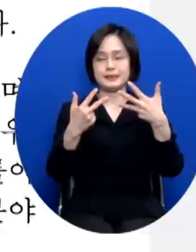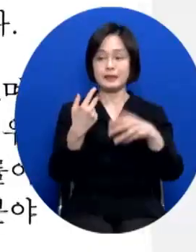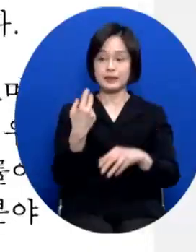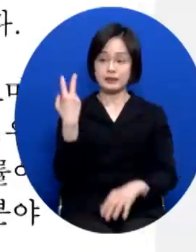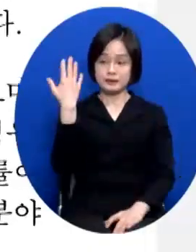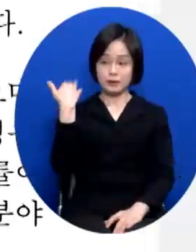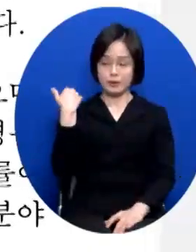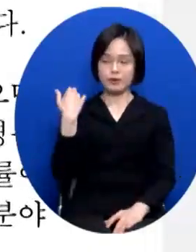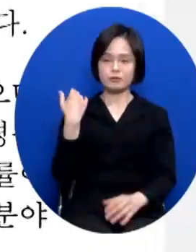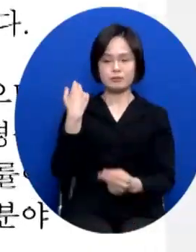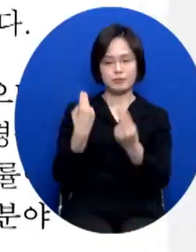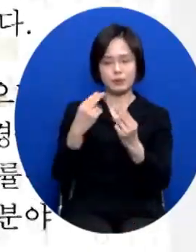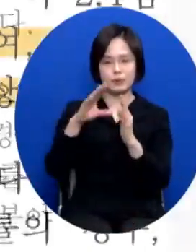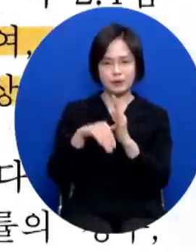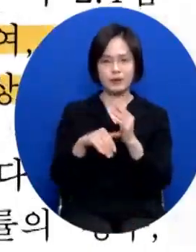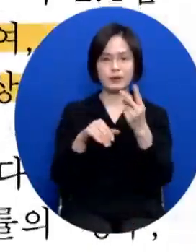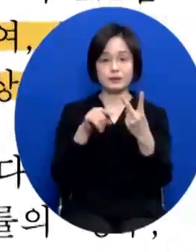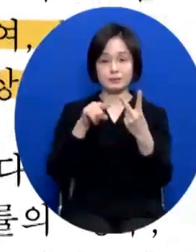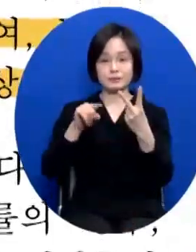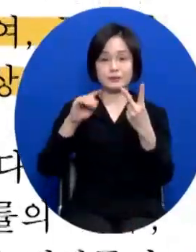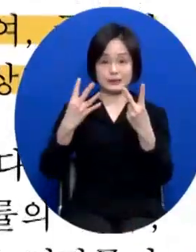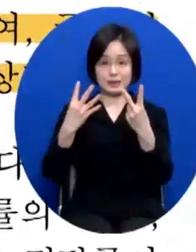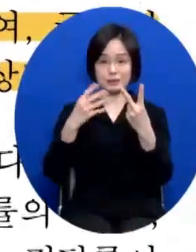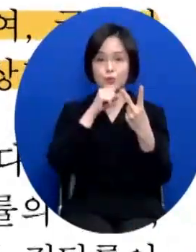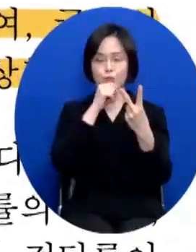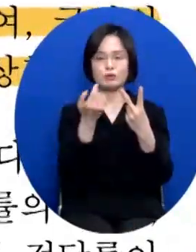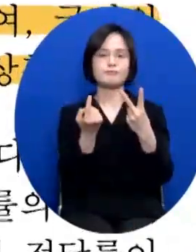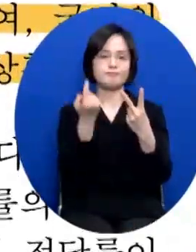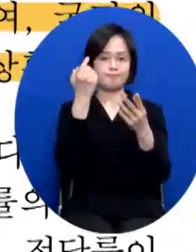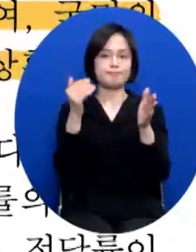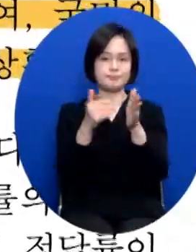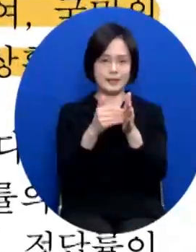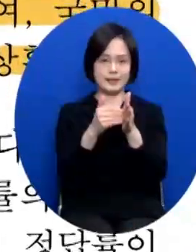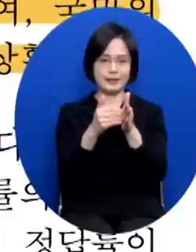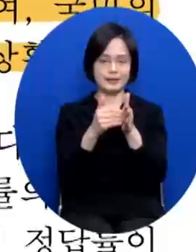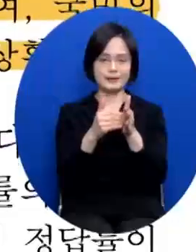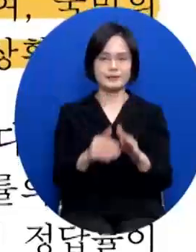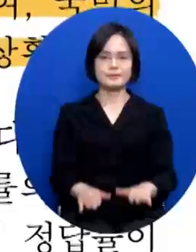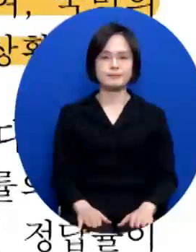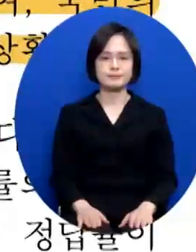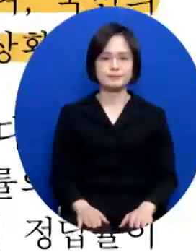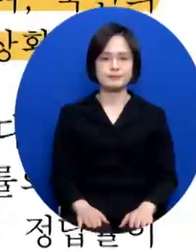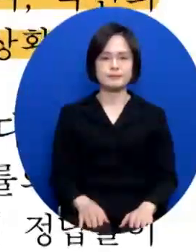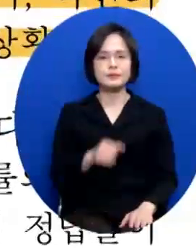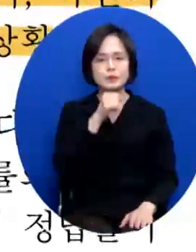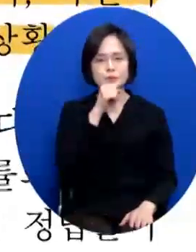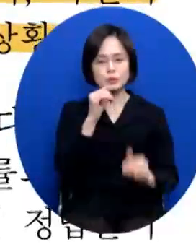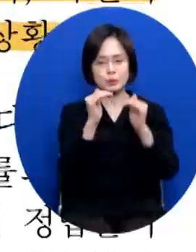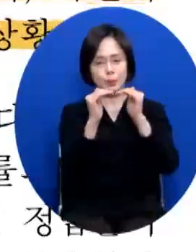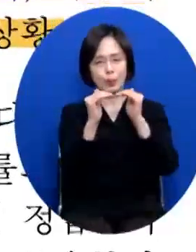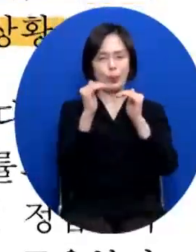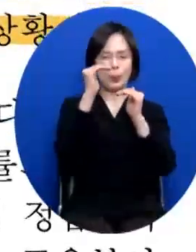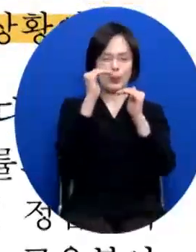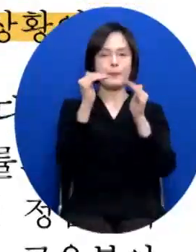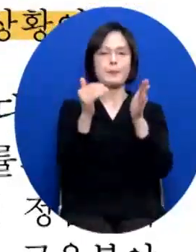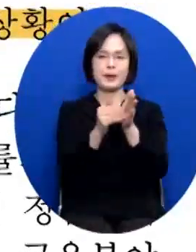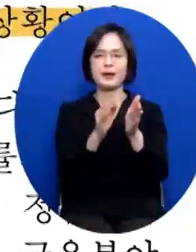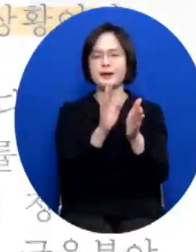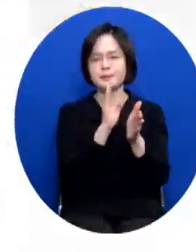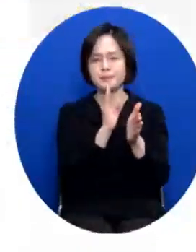비교해 약 2.4점 오른 것으로 나타났습니다 기재부는 점수가 소폭 상승했지만 여전히